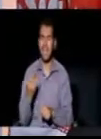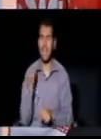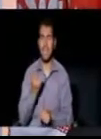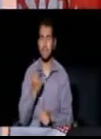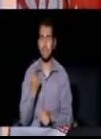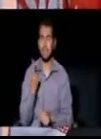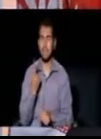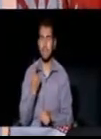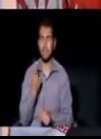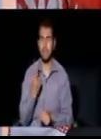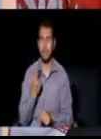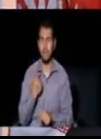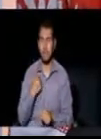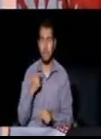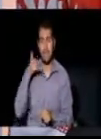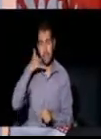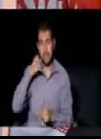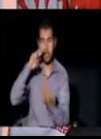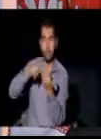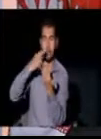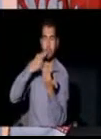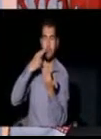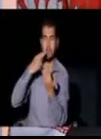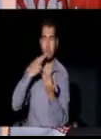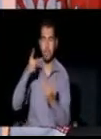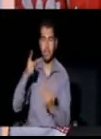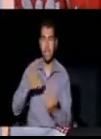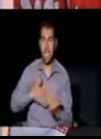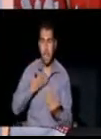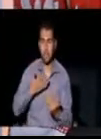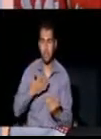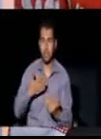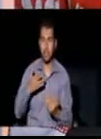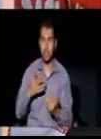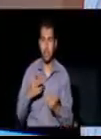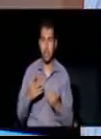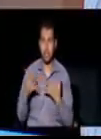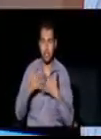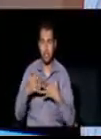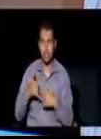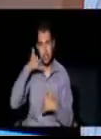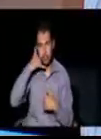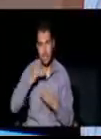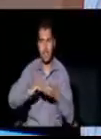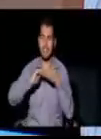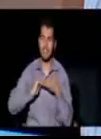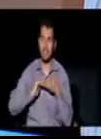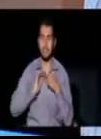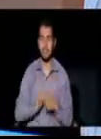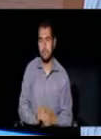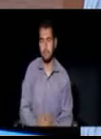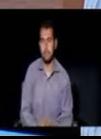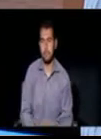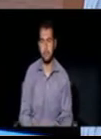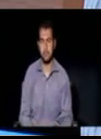يكلمنا احنا فيديو واحنا هنساعده ان شاء الله. بس انا نفسي الخط ده نلاقيه ان شاء الله باذن الله. وحضرتك ايه اخر